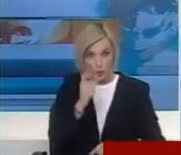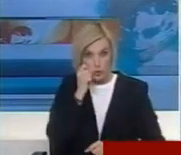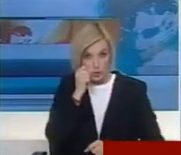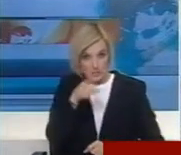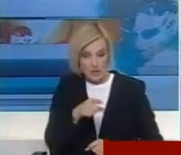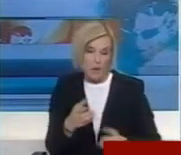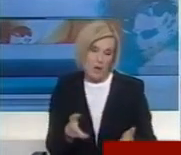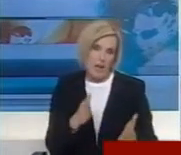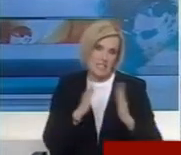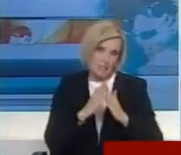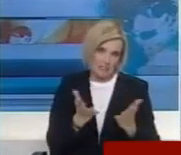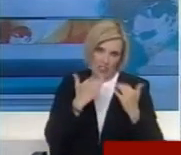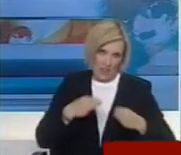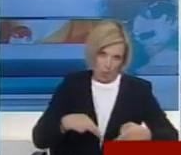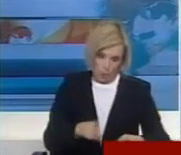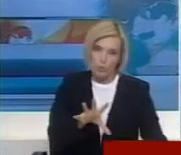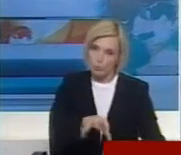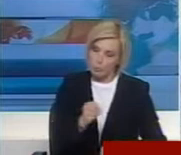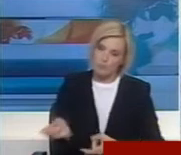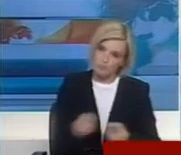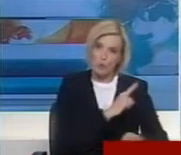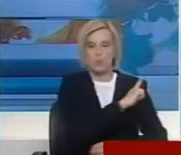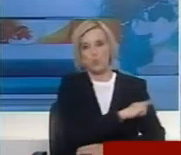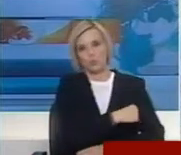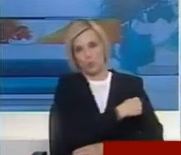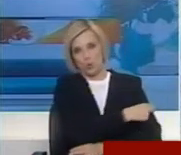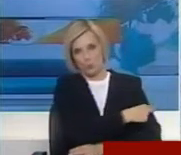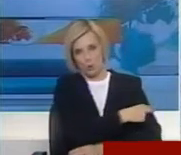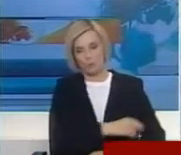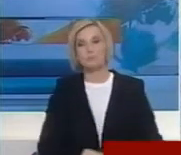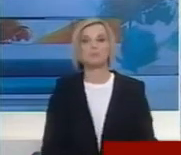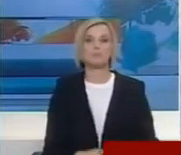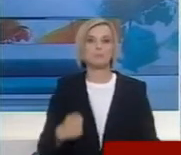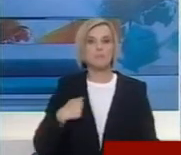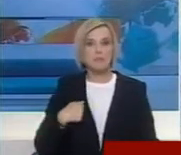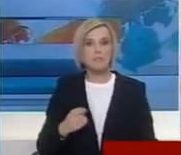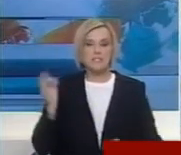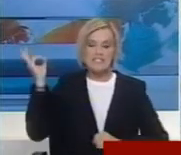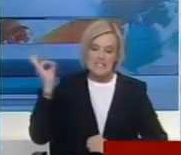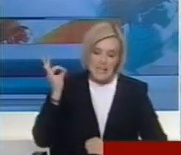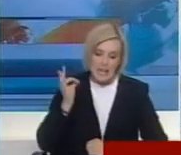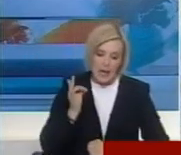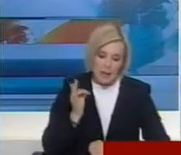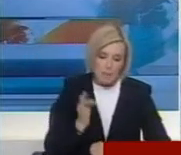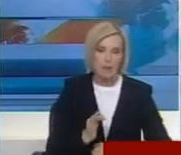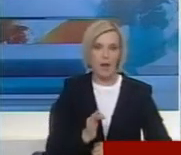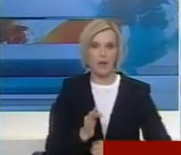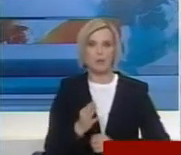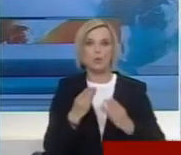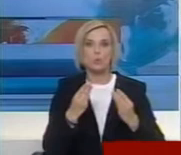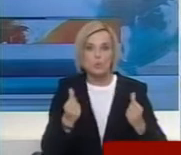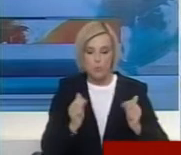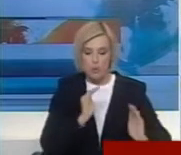Αθηνών. Ο Εθνικός Οργανισμός Δημόσιας Υγείας, συνεπής στον κοινωνικό του ρόλο, ανταποκρίνεται στα αιτήματα για την προαγωγή και